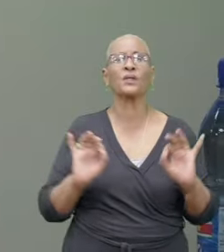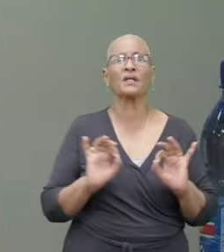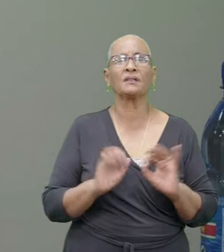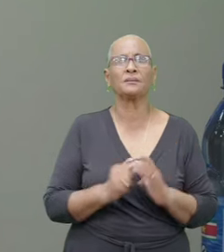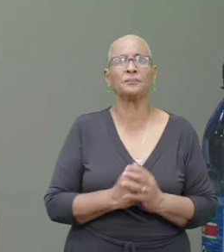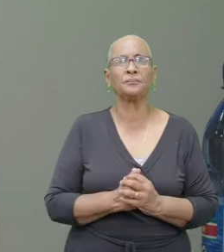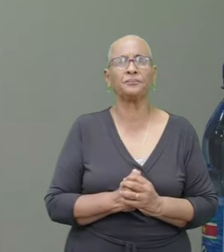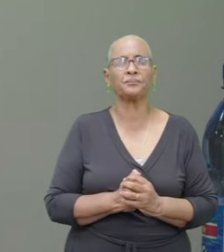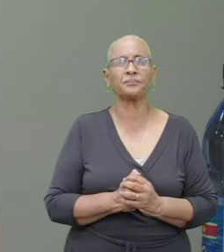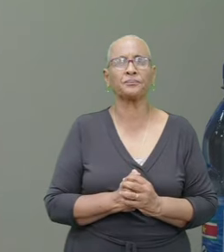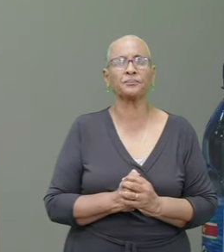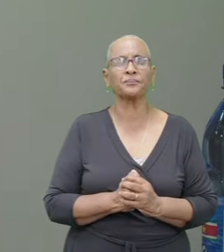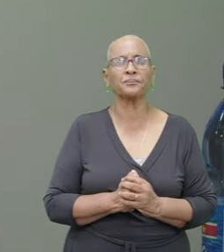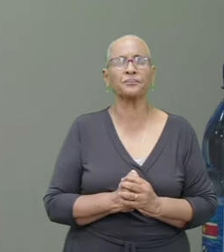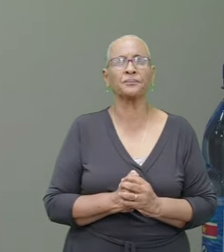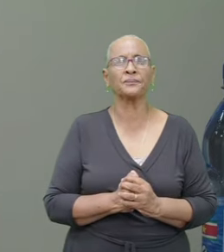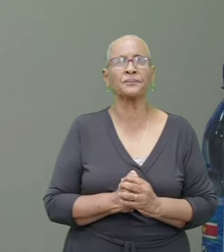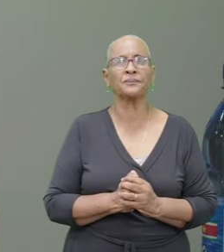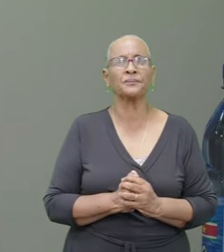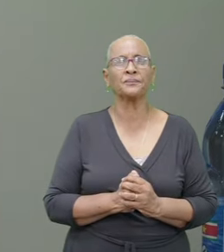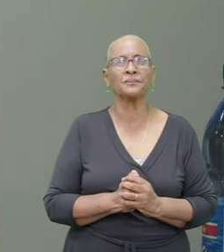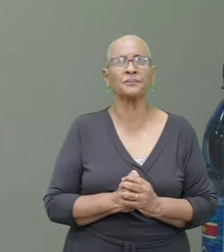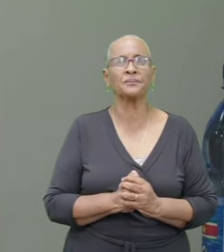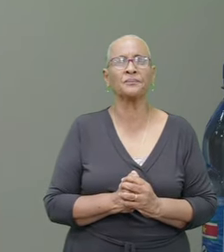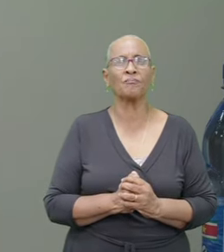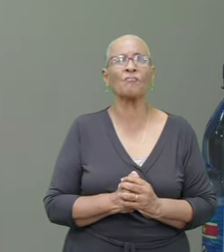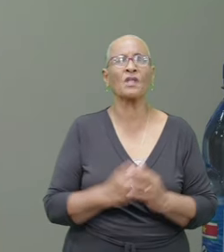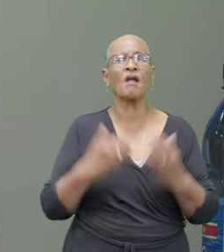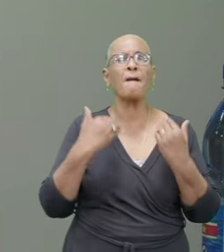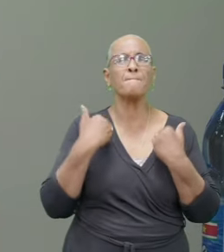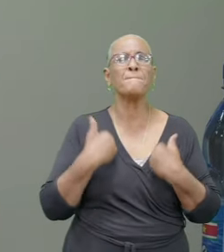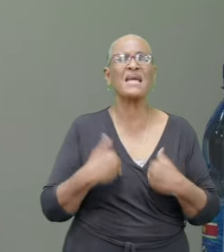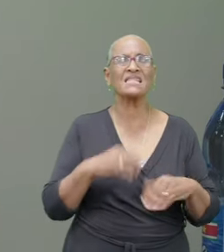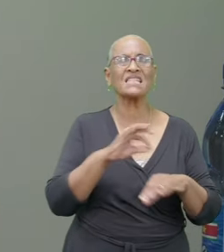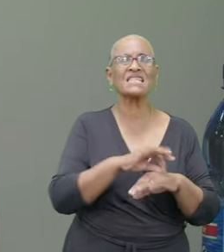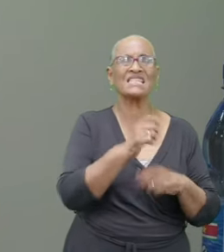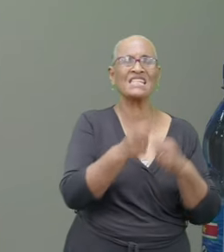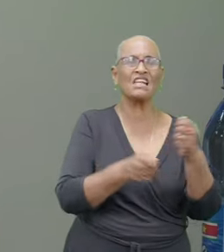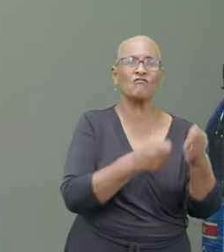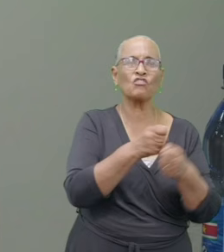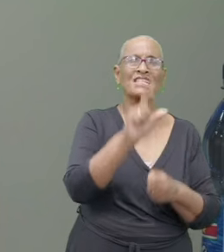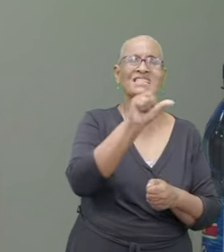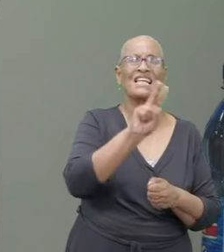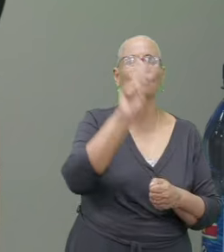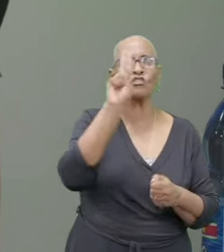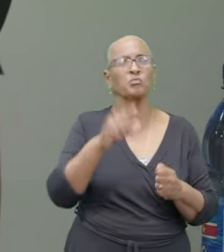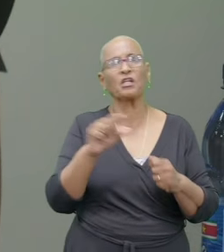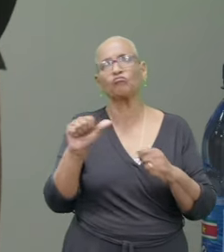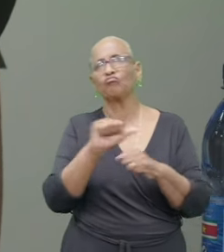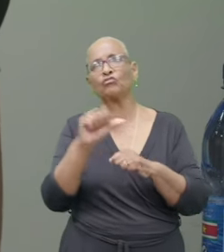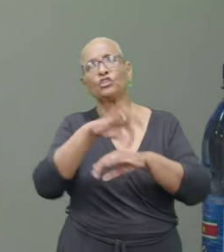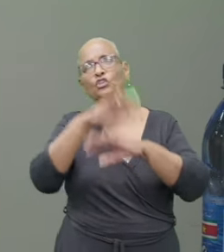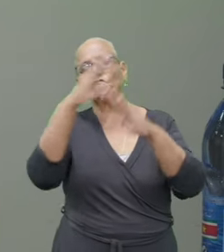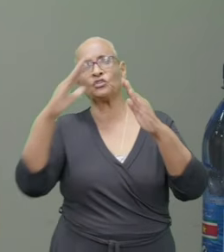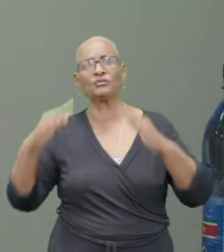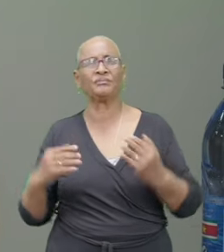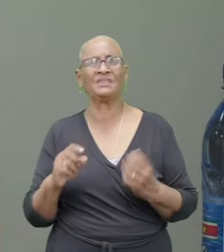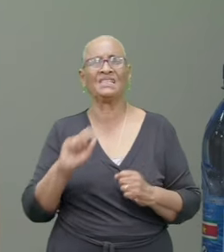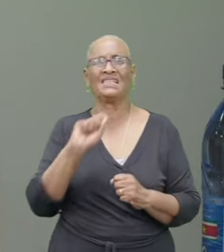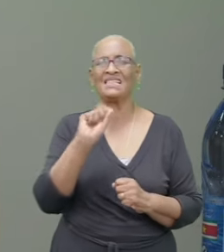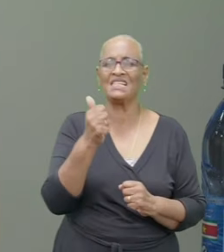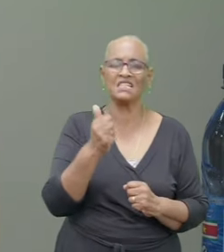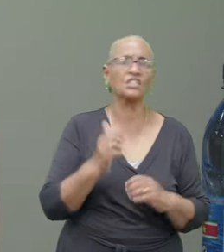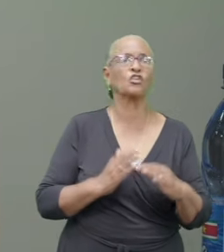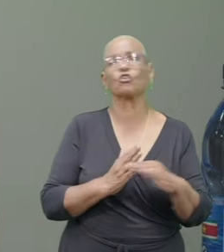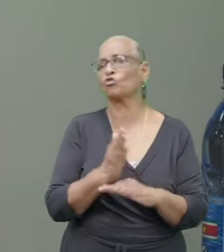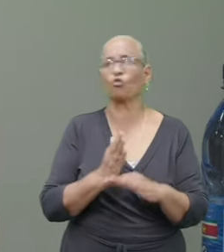betrekking tot het verschuiven van personeel, mensen van Slans en gaan zomaar door. Dat is iets dat we dus continu